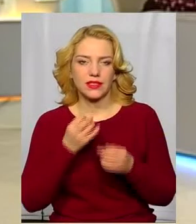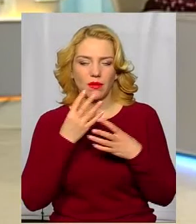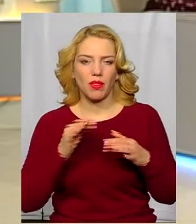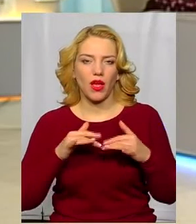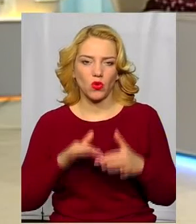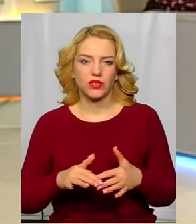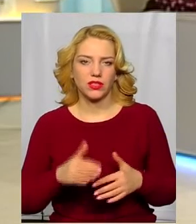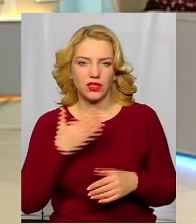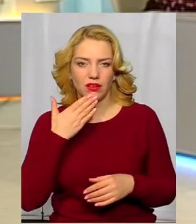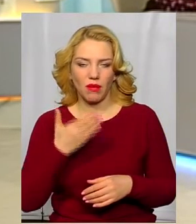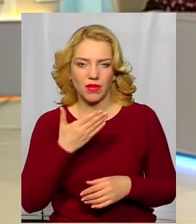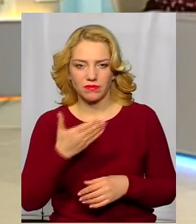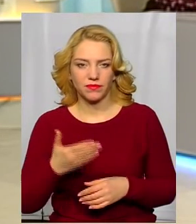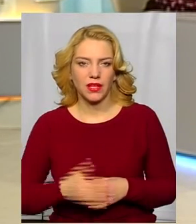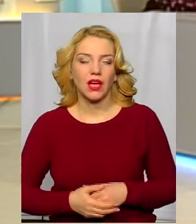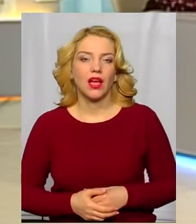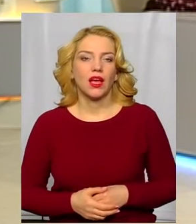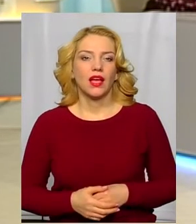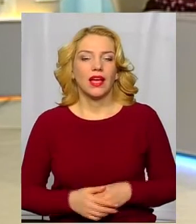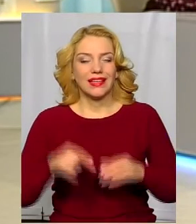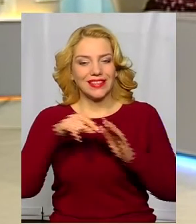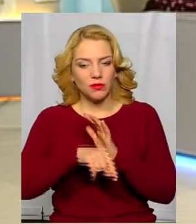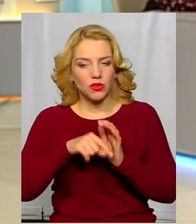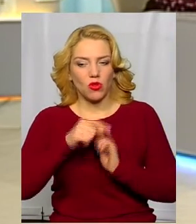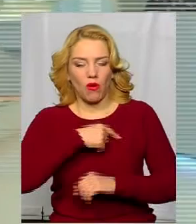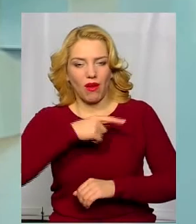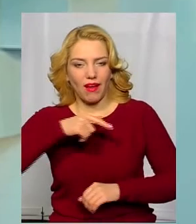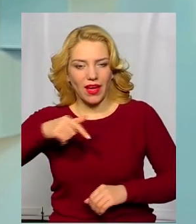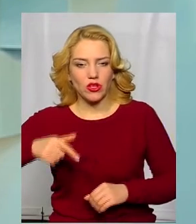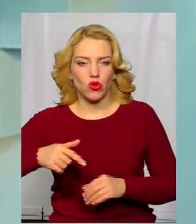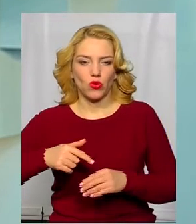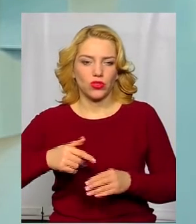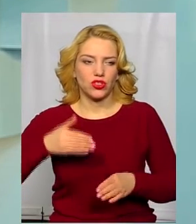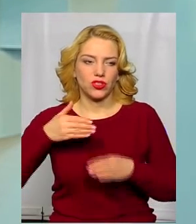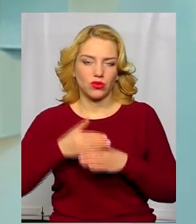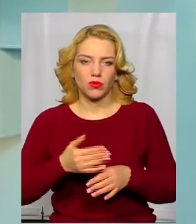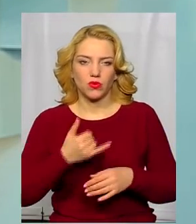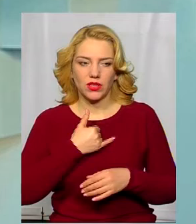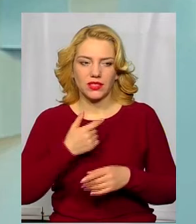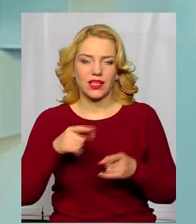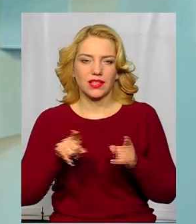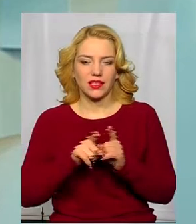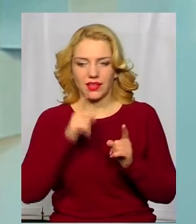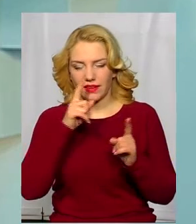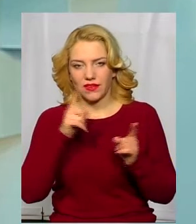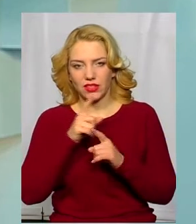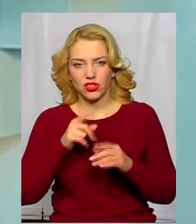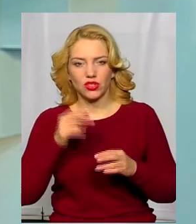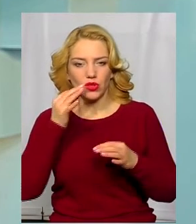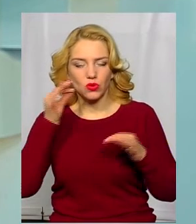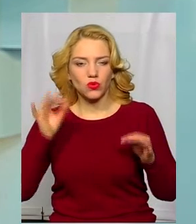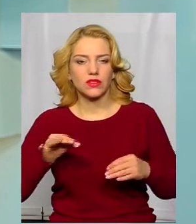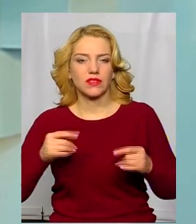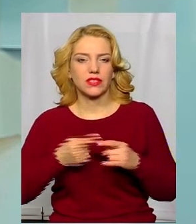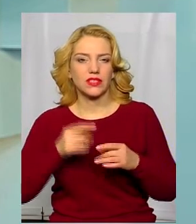потреб відділення? Ну, іменно кардіологічна допомога. У нас такий ще невеличкий досвід. Це досвід